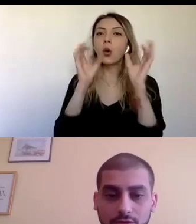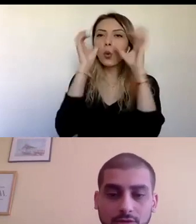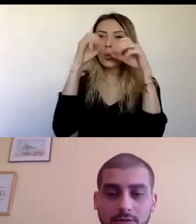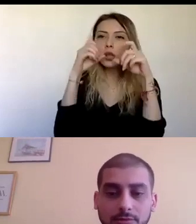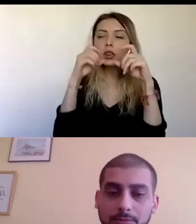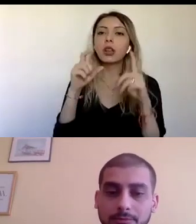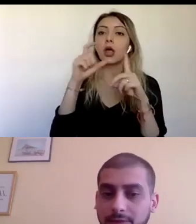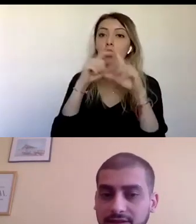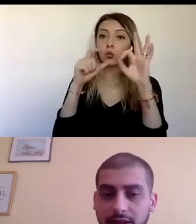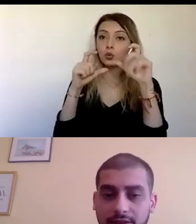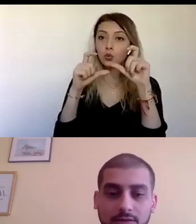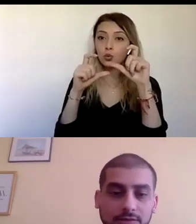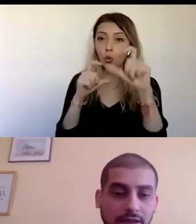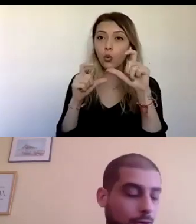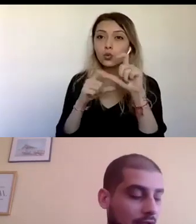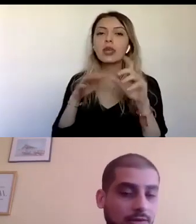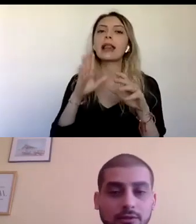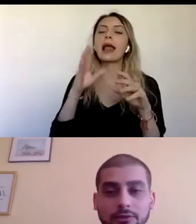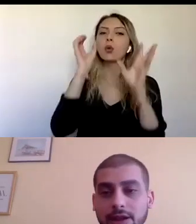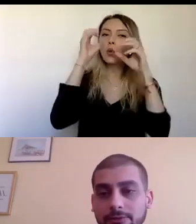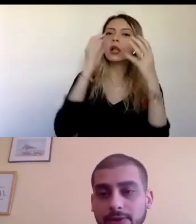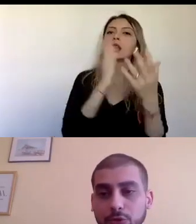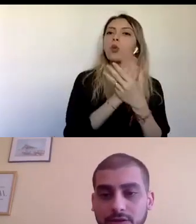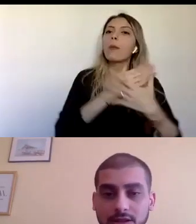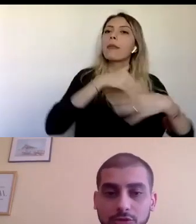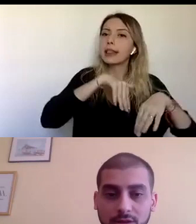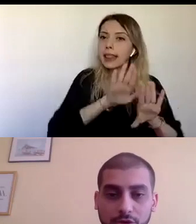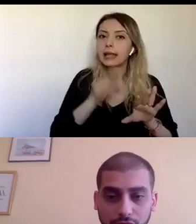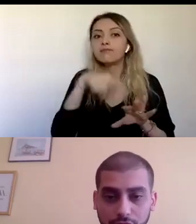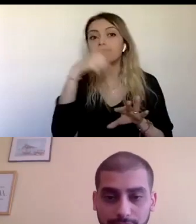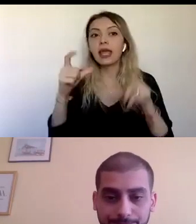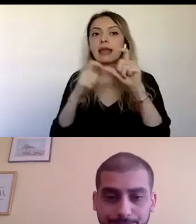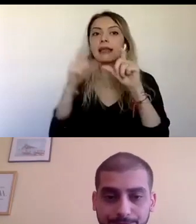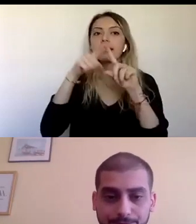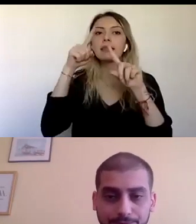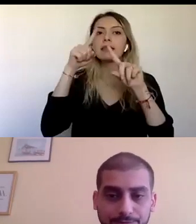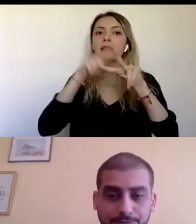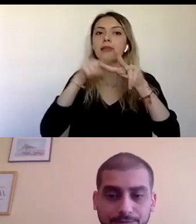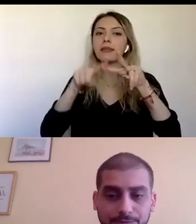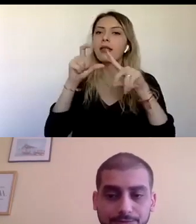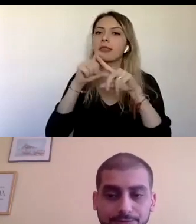kodlu. Bilgisayardan, telefondan veya web üzerinden kullanabiliyorsunuz.